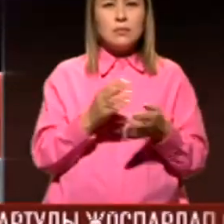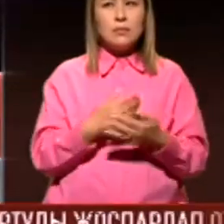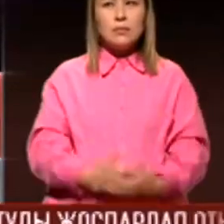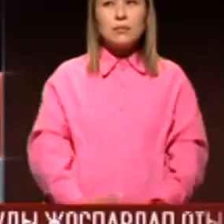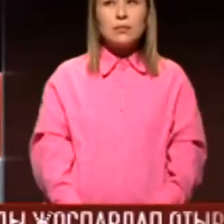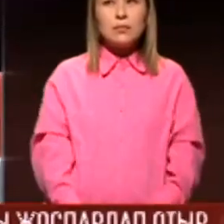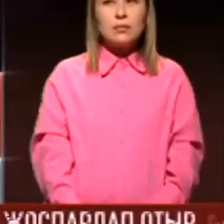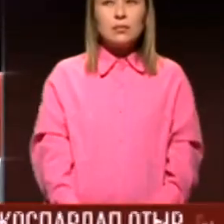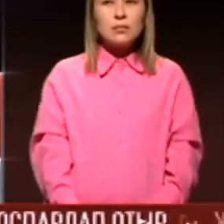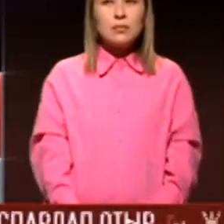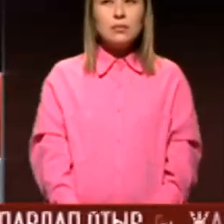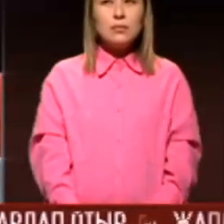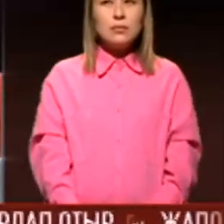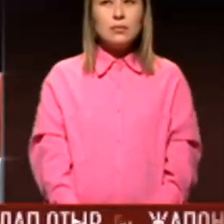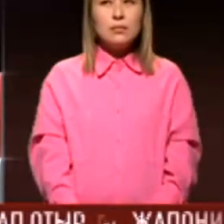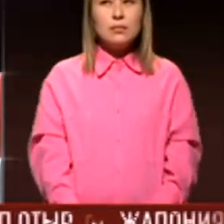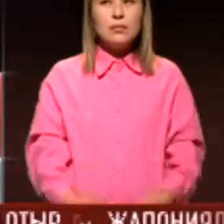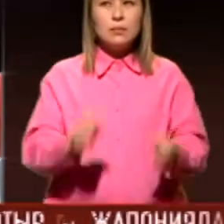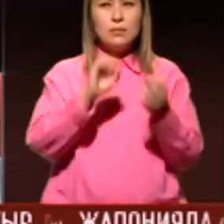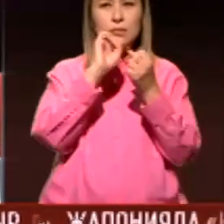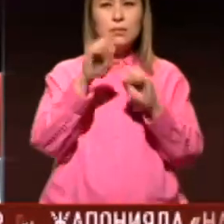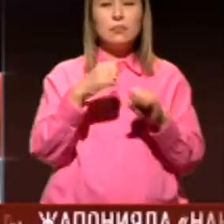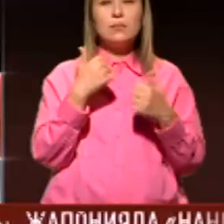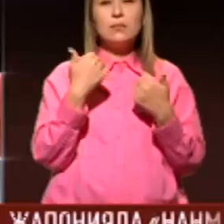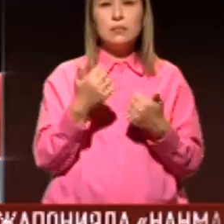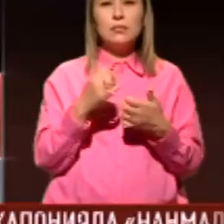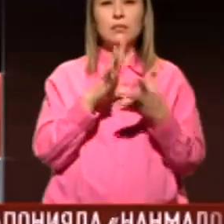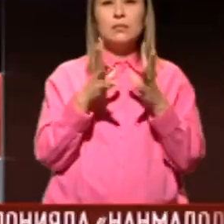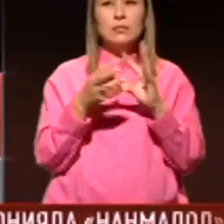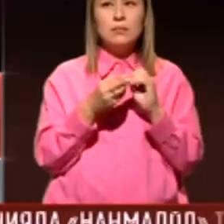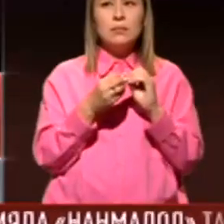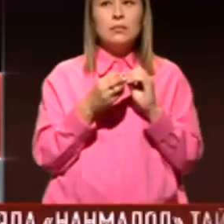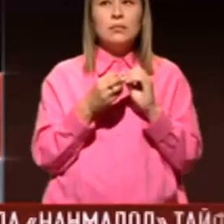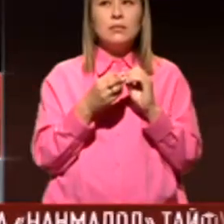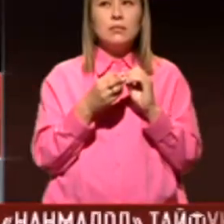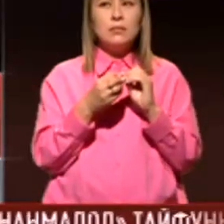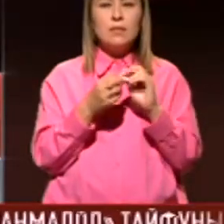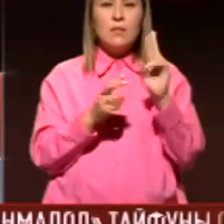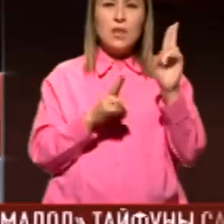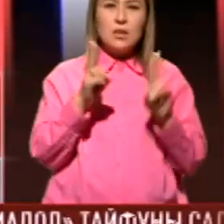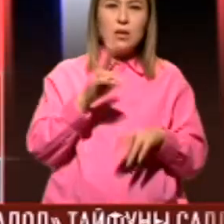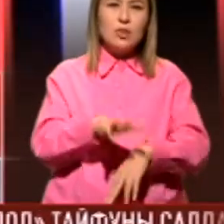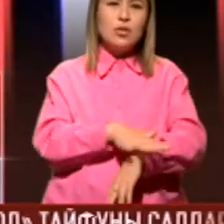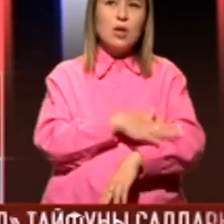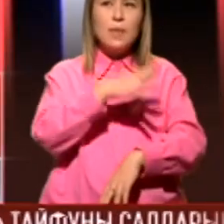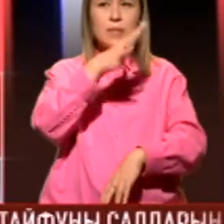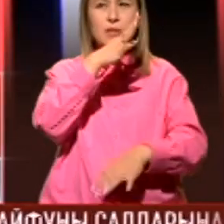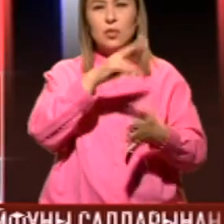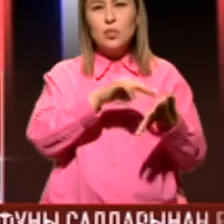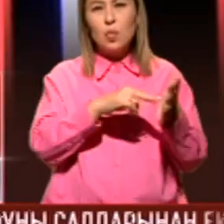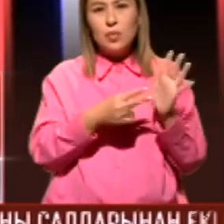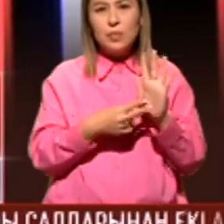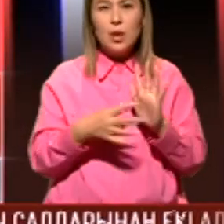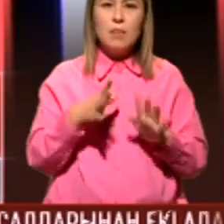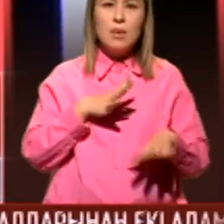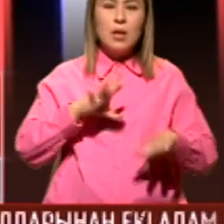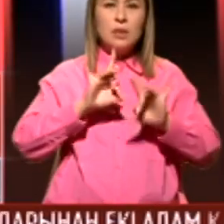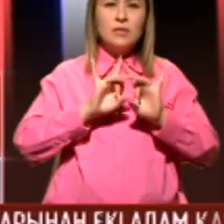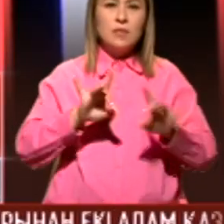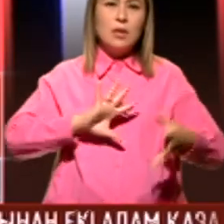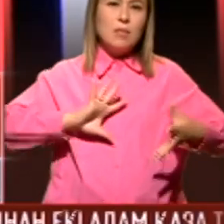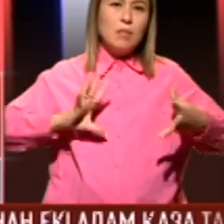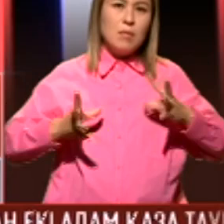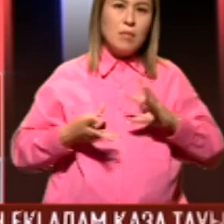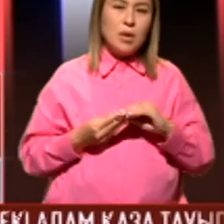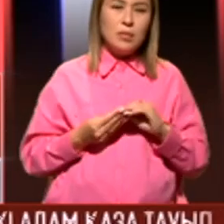қараңызшы. Жедел деген жақсы, бірақ та енді біз осы уақытта не стратегия деп келдік, ұзақ мерзімді жоспарлар деп келдік. Сонда бұның қазір барлығының